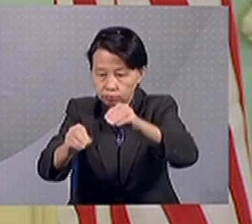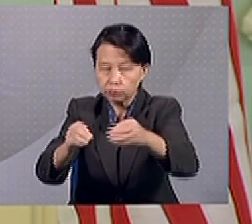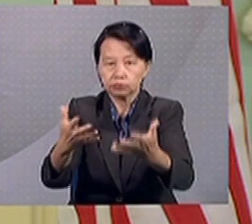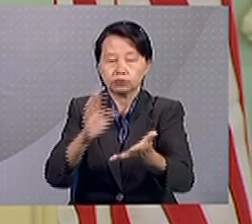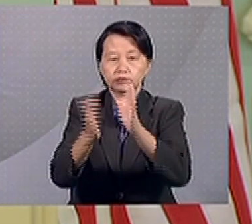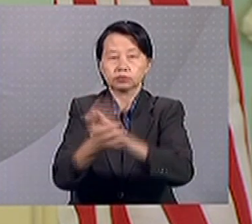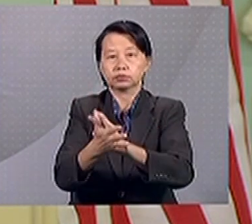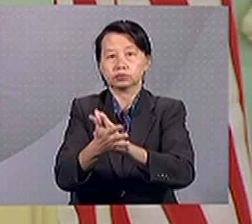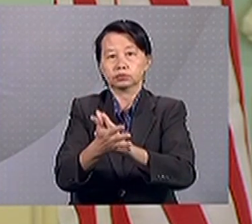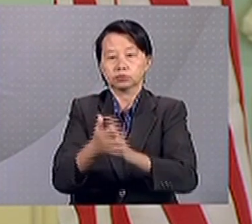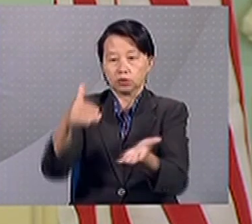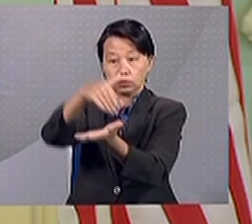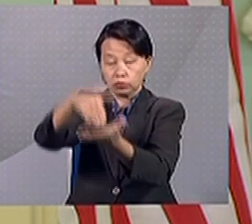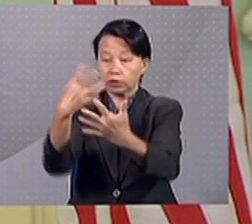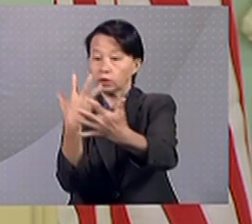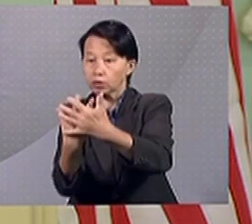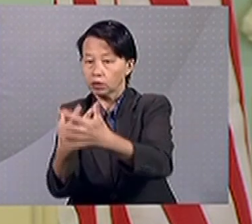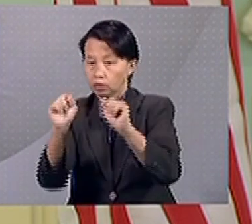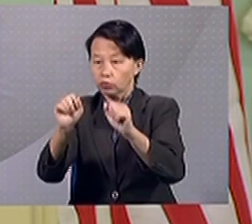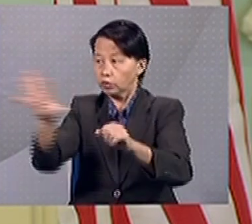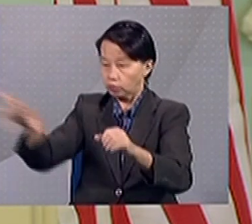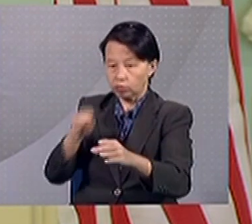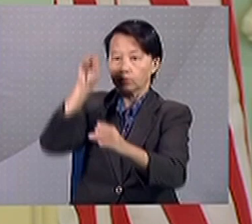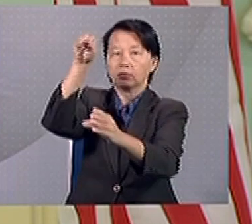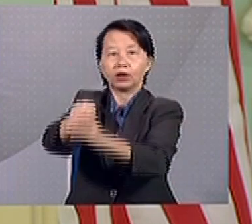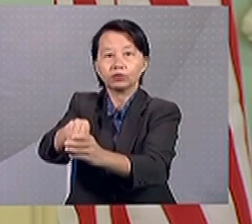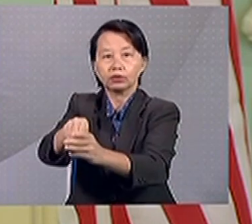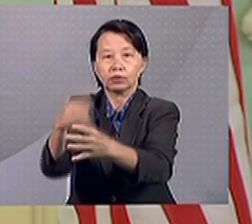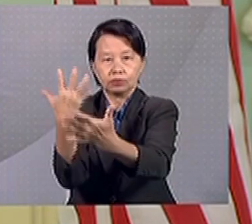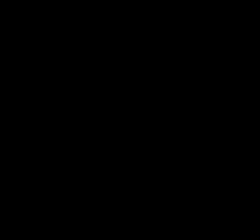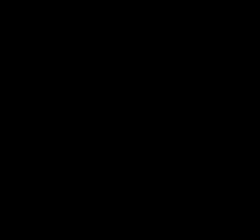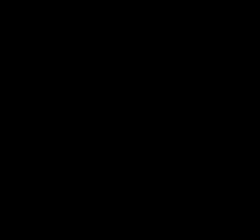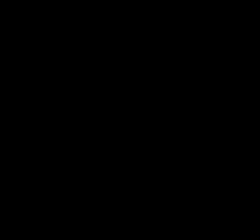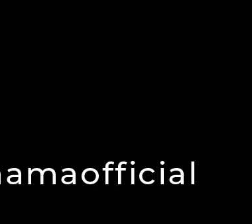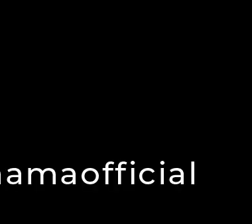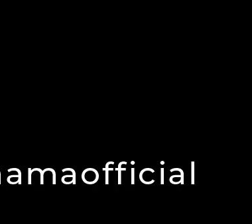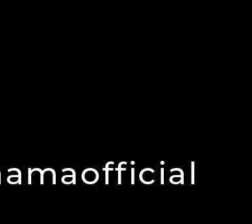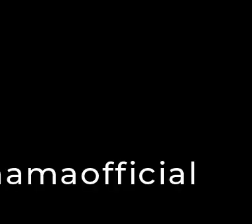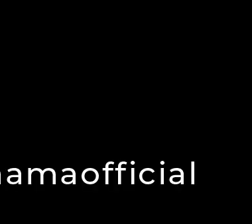dan supaya pusat kuarantin itu mampu untuk menampung kepulangan mereka.